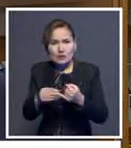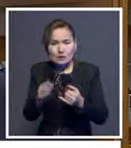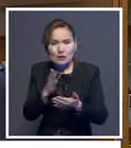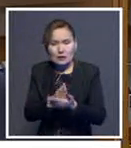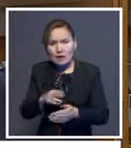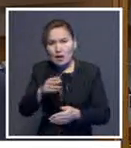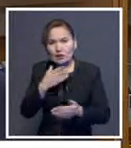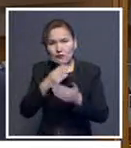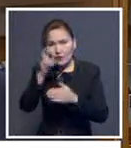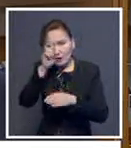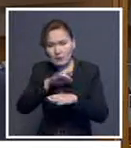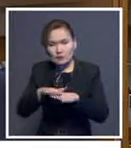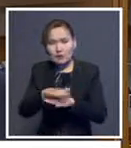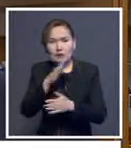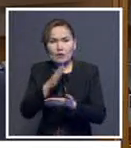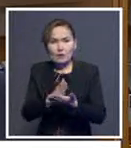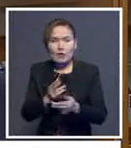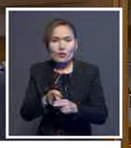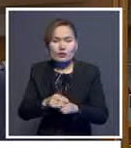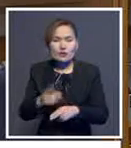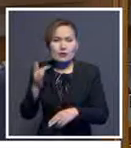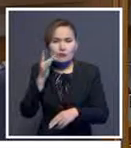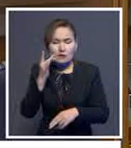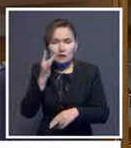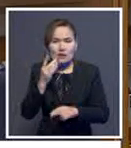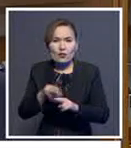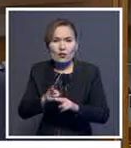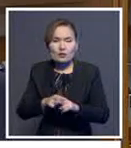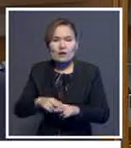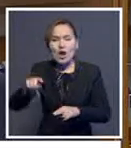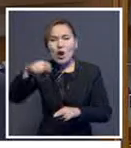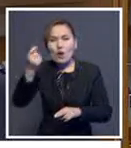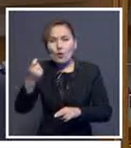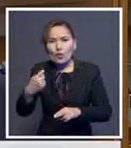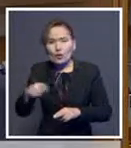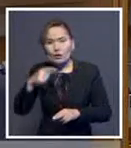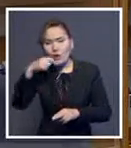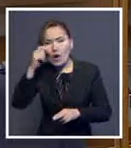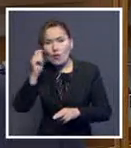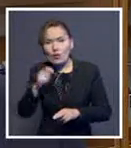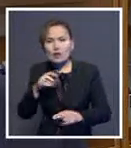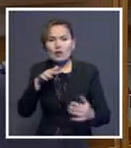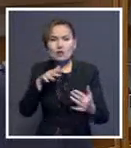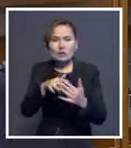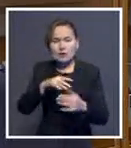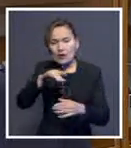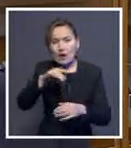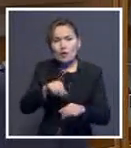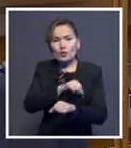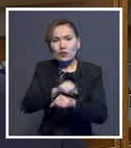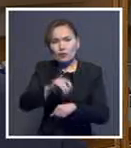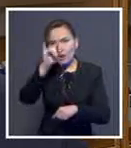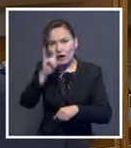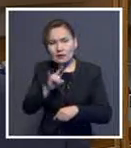кейін Ресейге қатысты санкцияға, және Украинадағы жағдайға байланысты Қазақстан басшысы өзінің пікірін білдірді. Яғни